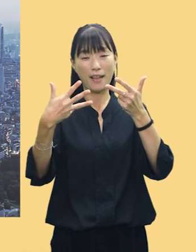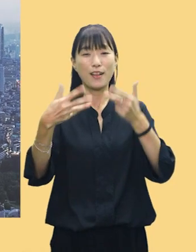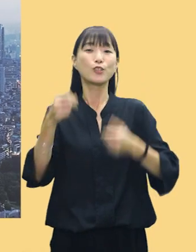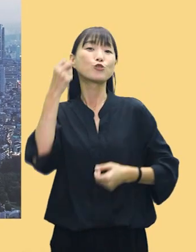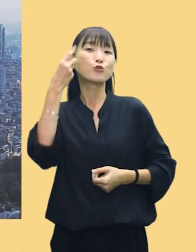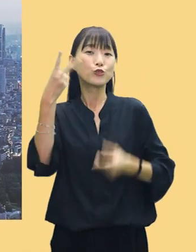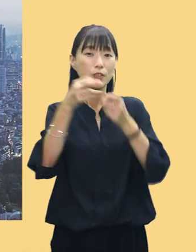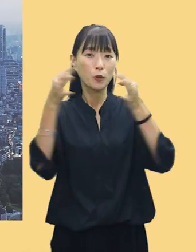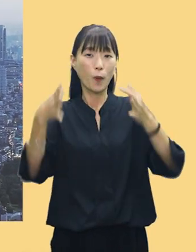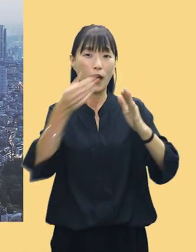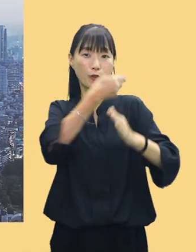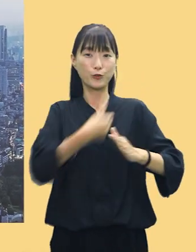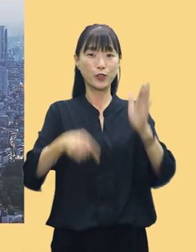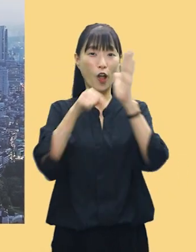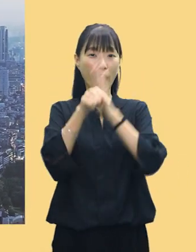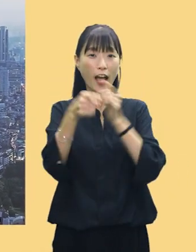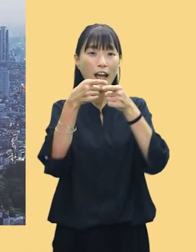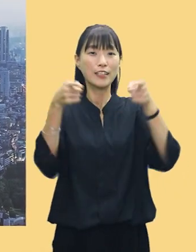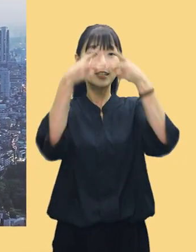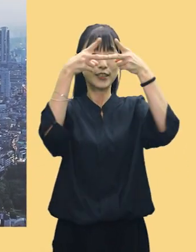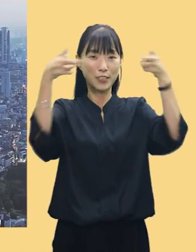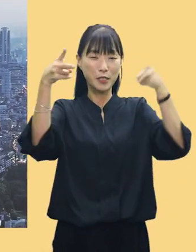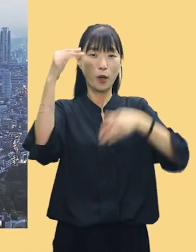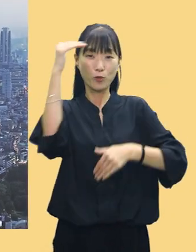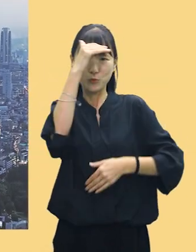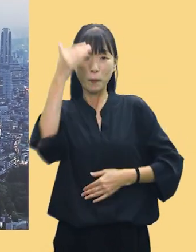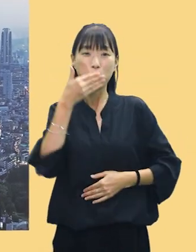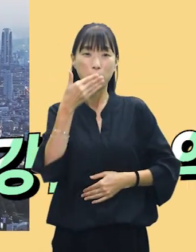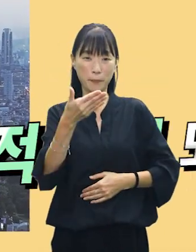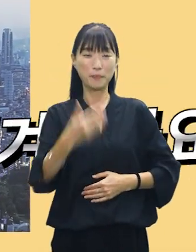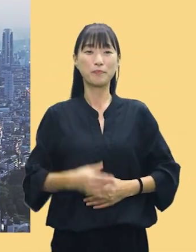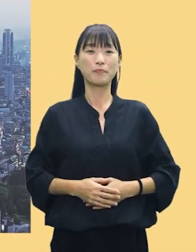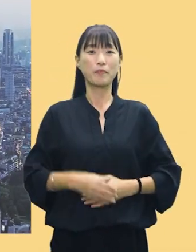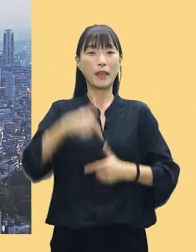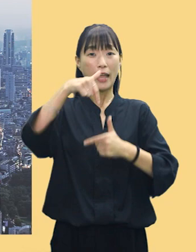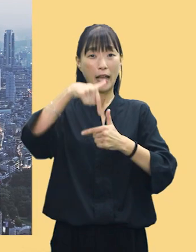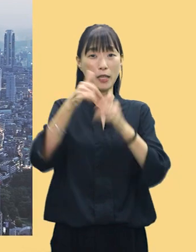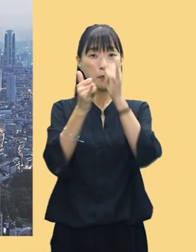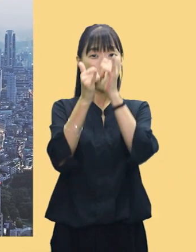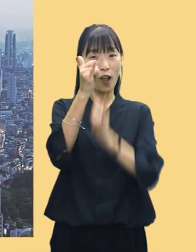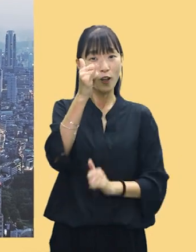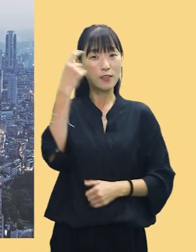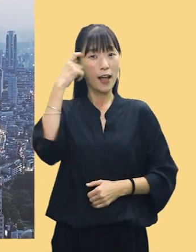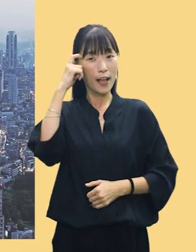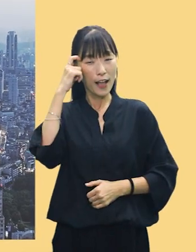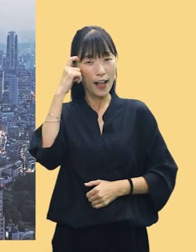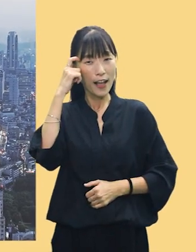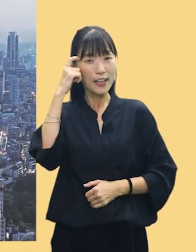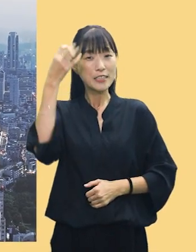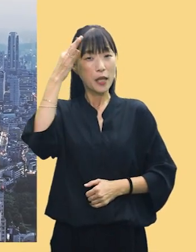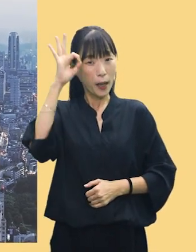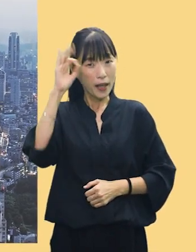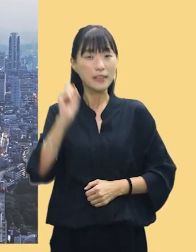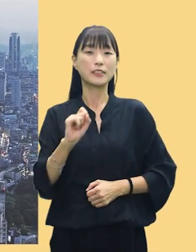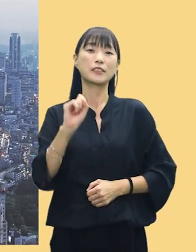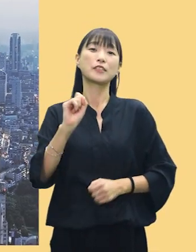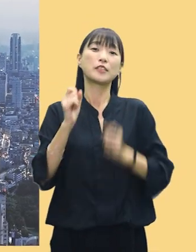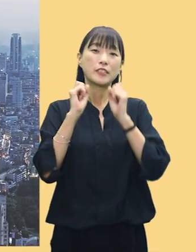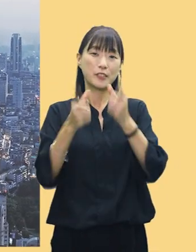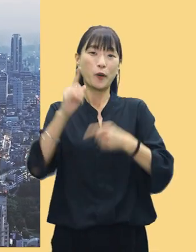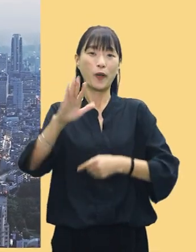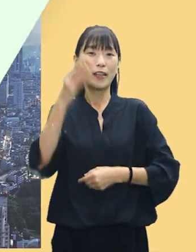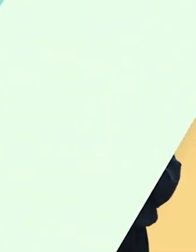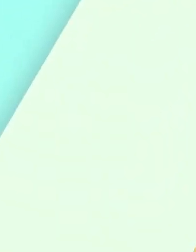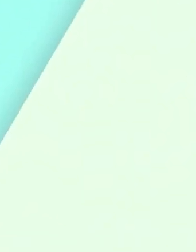구청 본관 1, 2층 로비에서 전시를 만나볼 수 있으니까요. 강남의 역사적 의미를 되새겨보는 계기가 되길